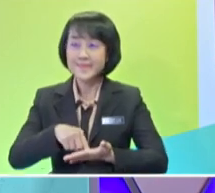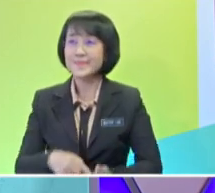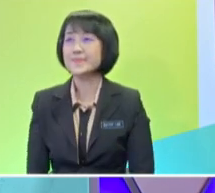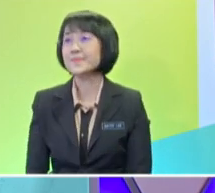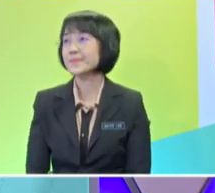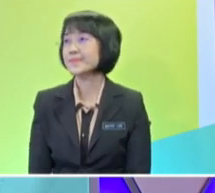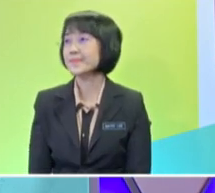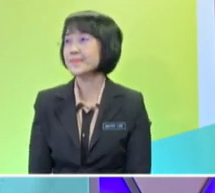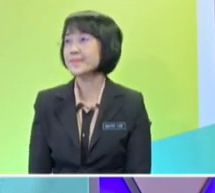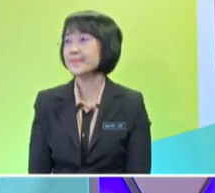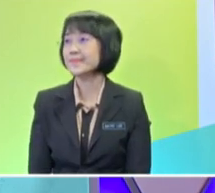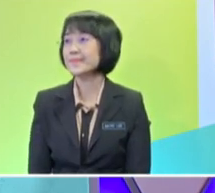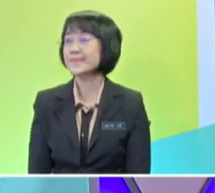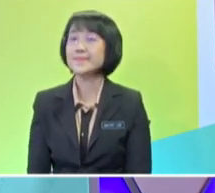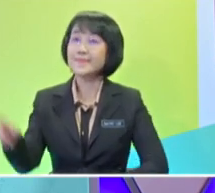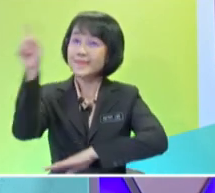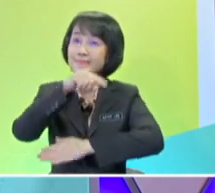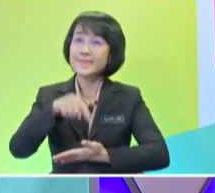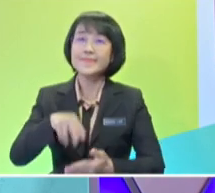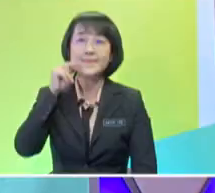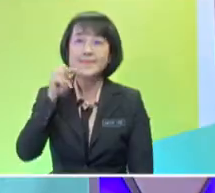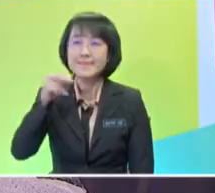bagi saya hari ini Nisa